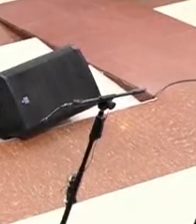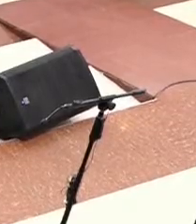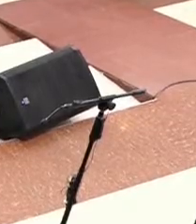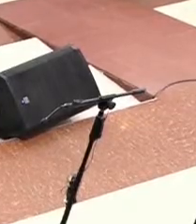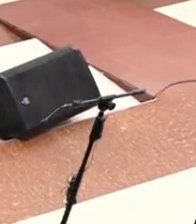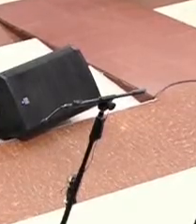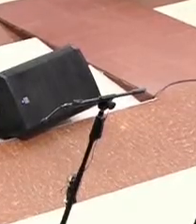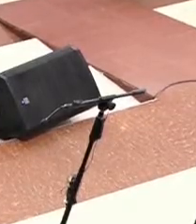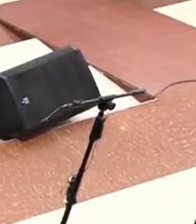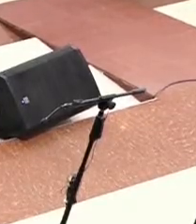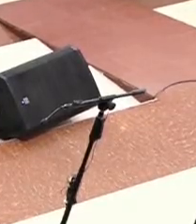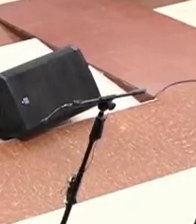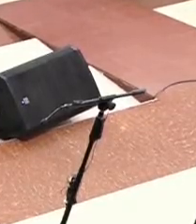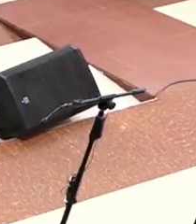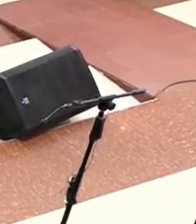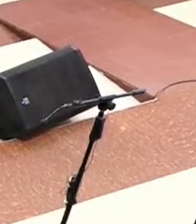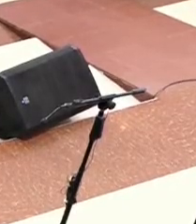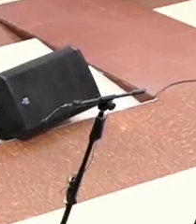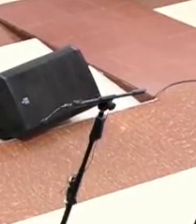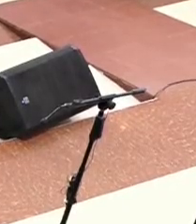Bado nitaamini